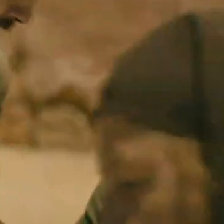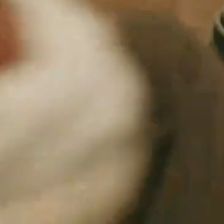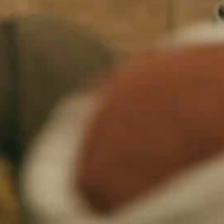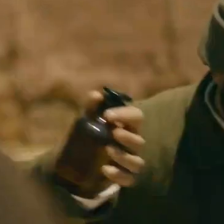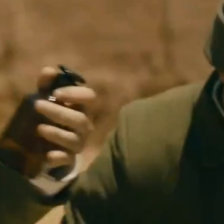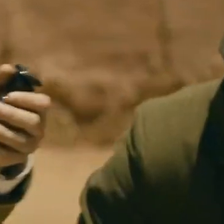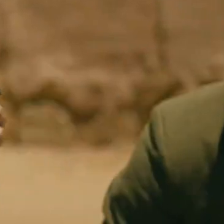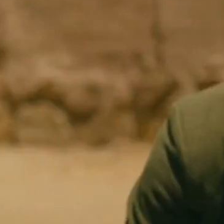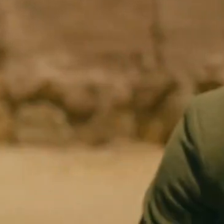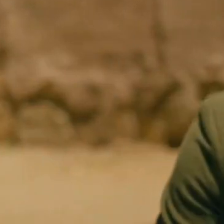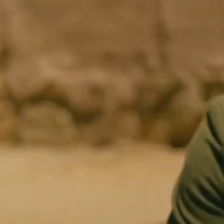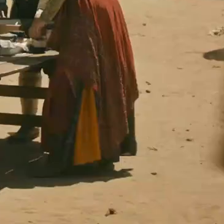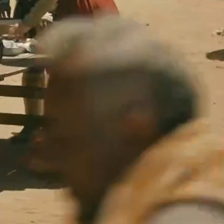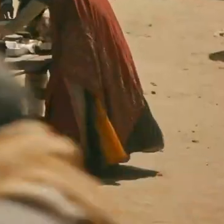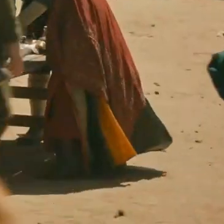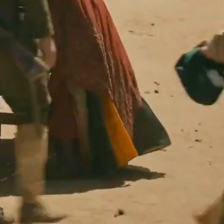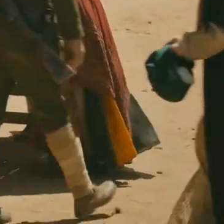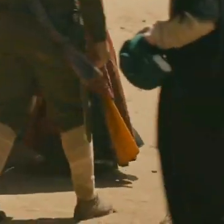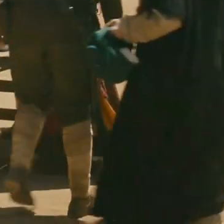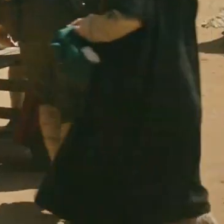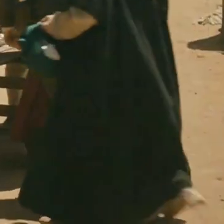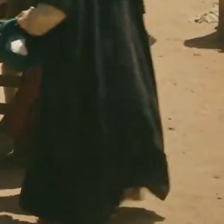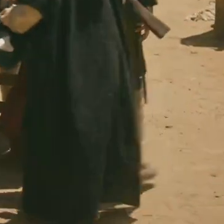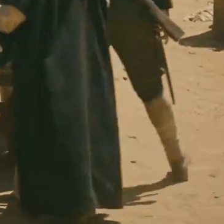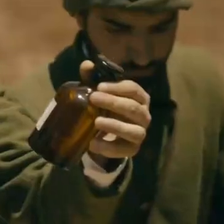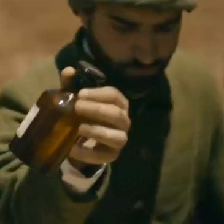taraftaki ilaçlarla dolu masanın başında.